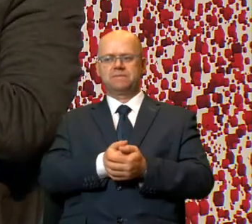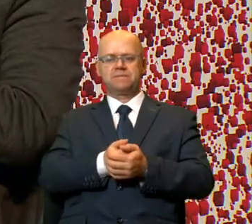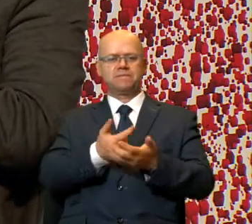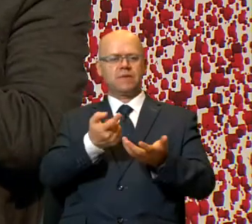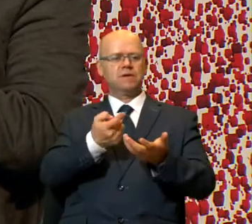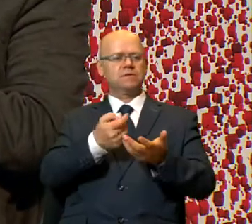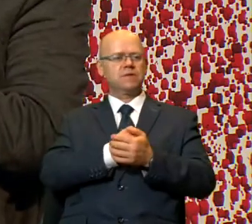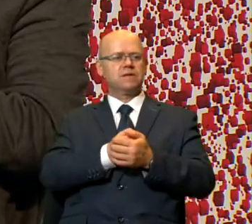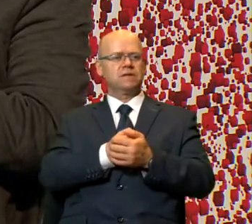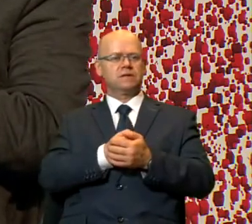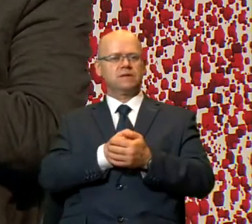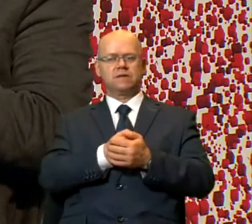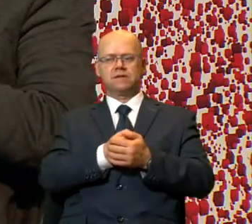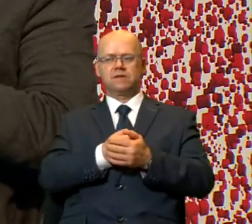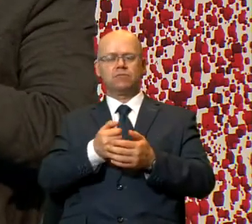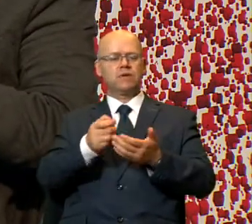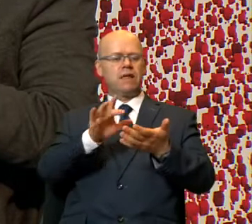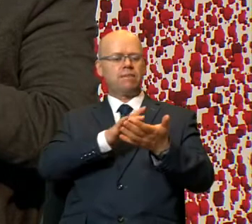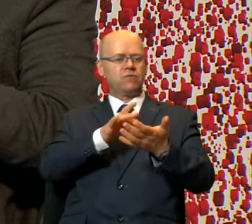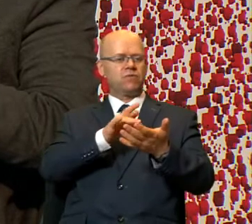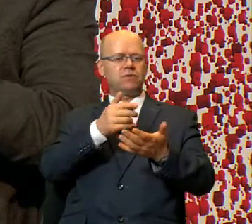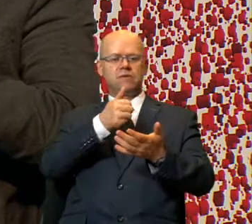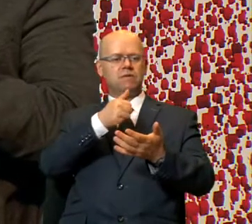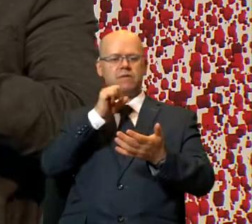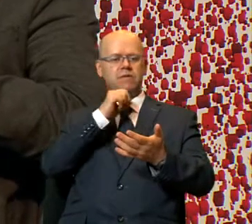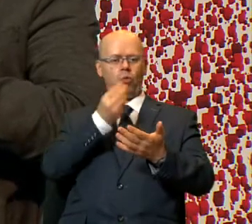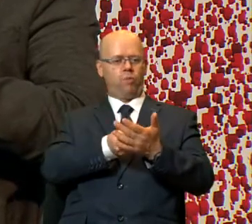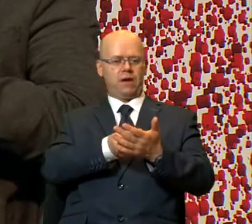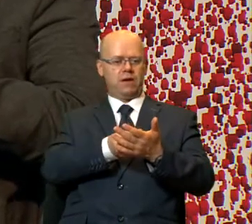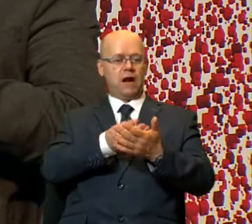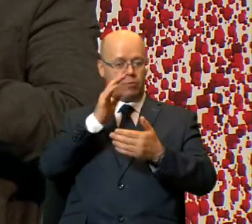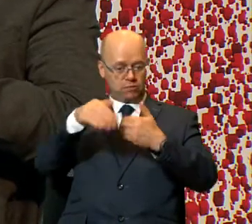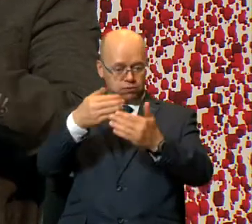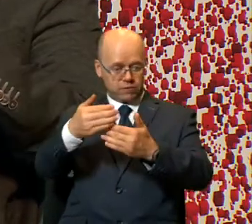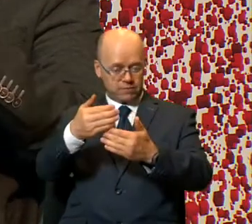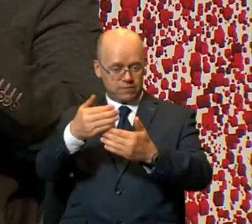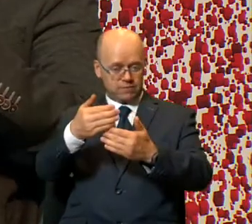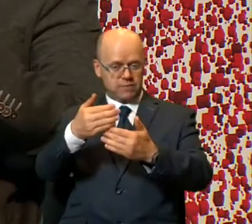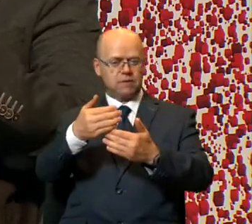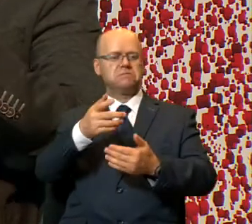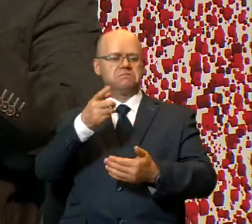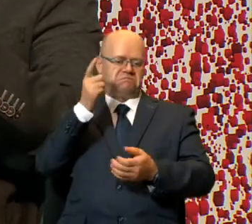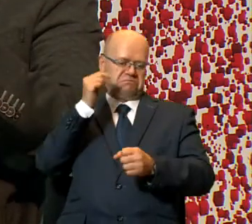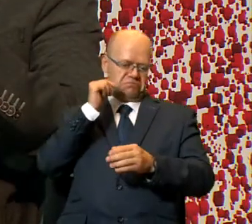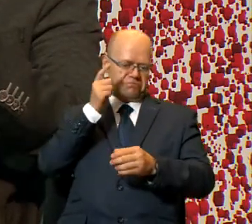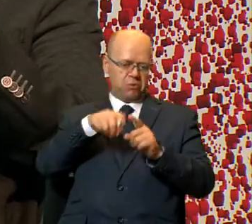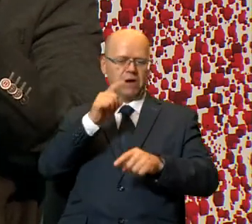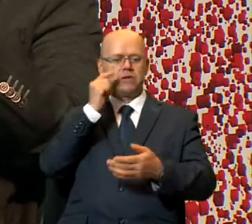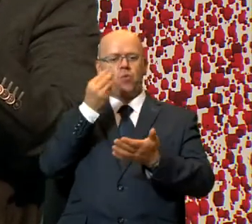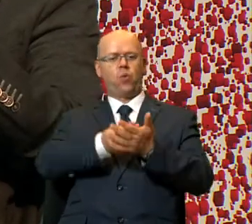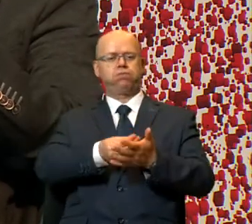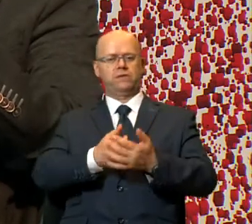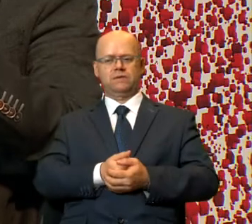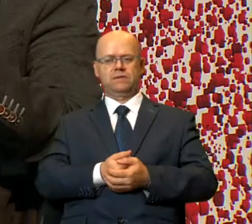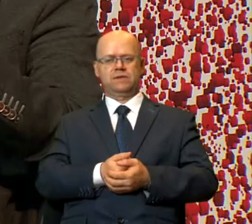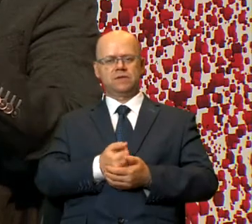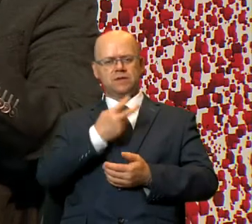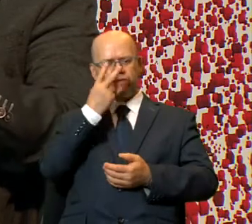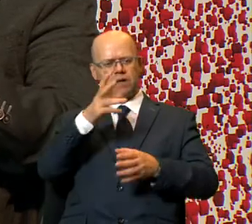mam telefon komórkowy, ale też nigdy nie kupię smartfona. A więc mamy ten kulturowy opór wobec zmian. Ale myślę,